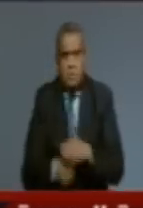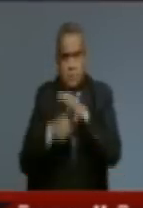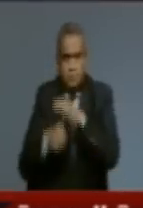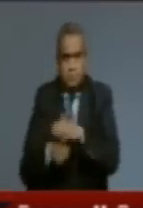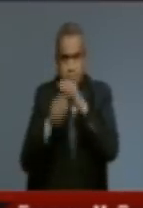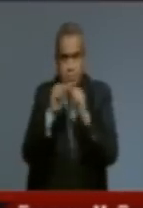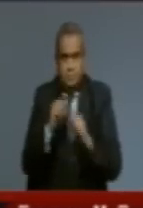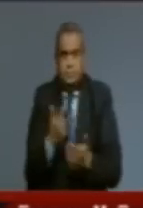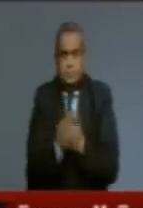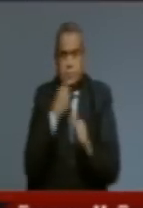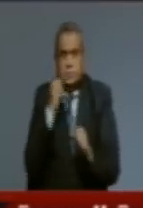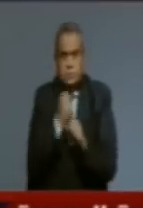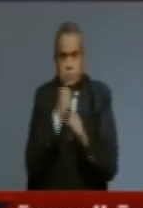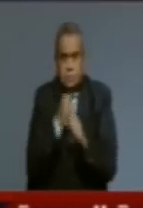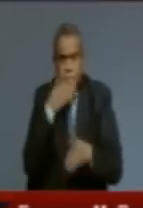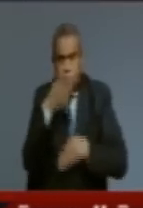والممارسات